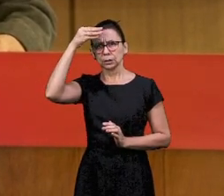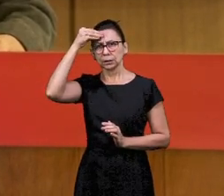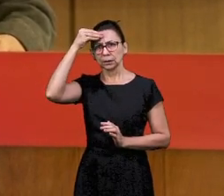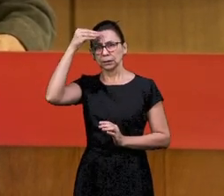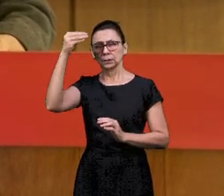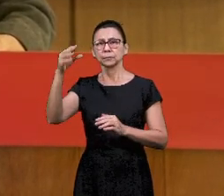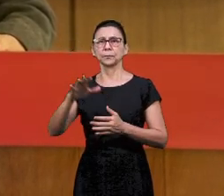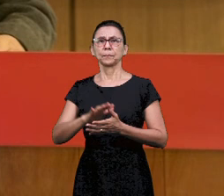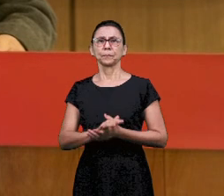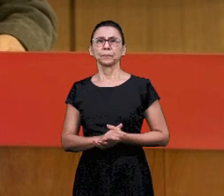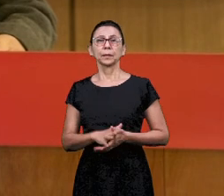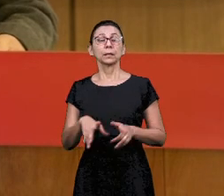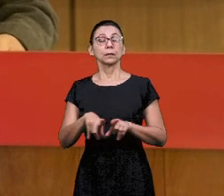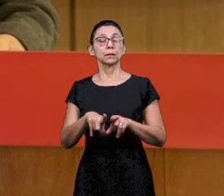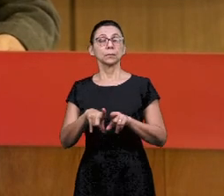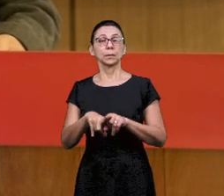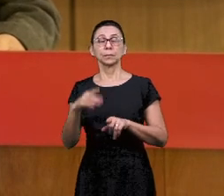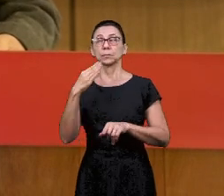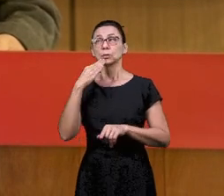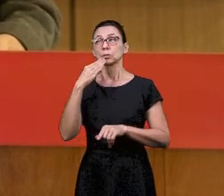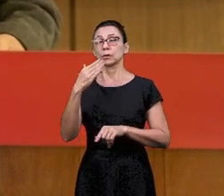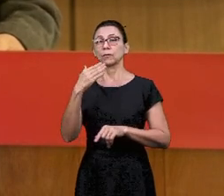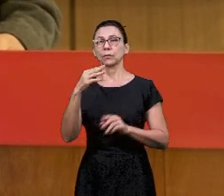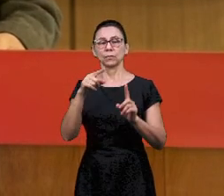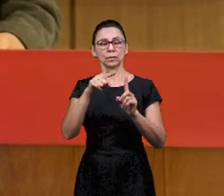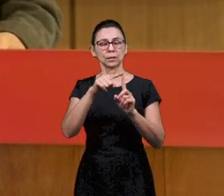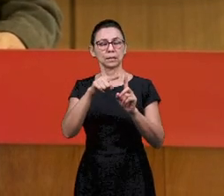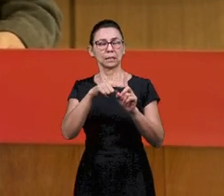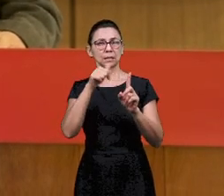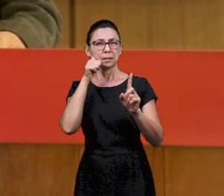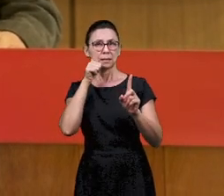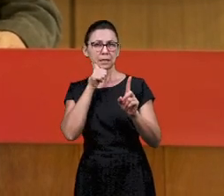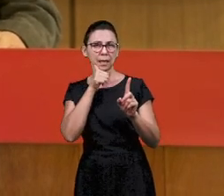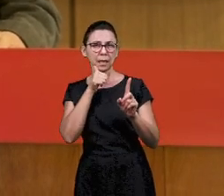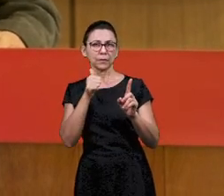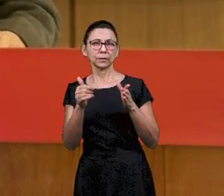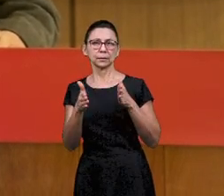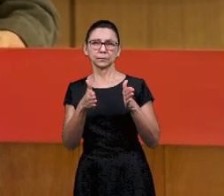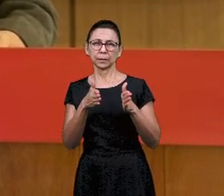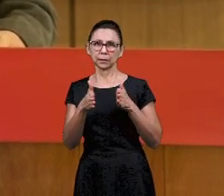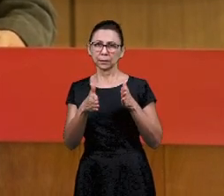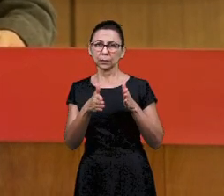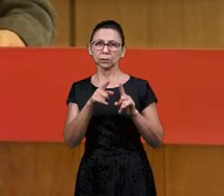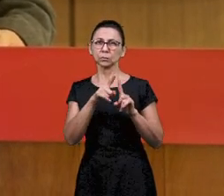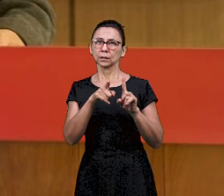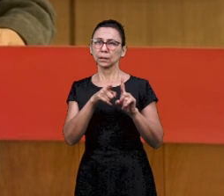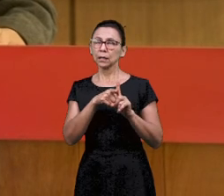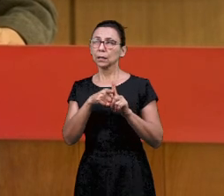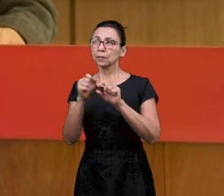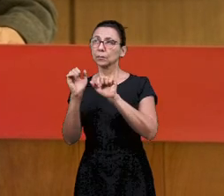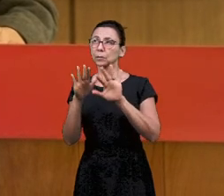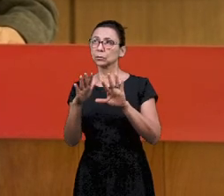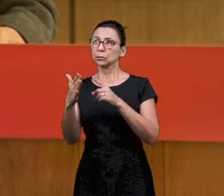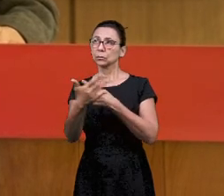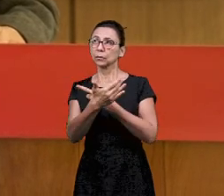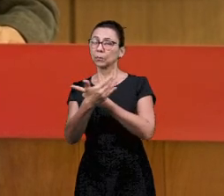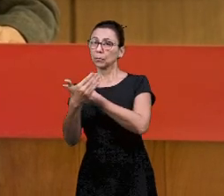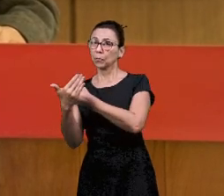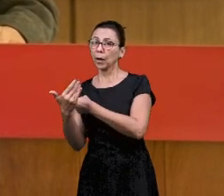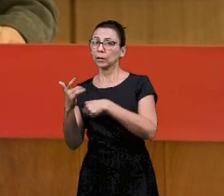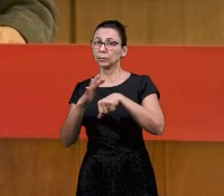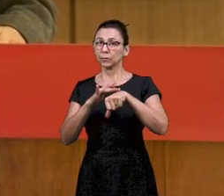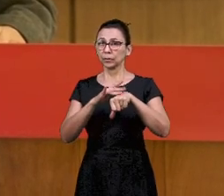prions aussi, Seigneur, pour les femmes enceintes, celles qui sont dans la période de grossesse, que tu puisses les